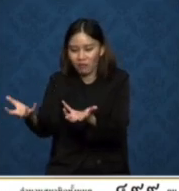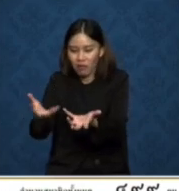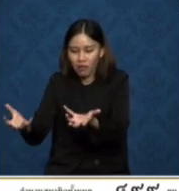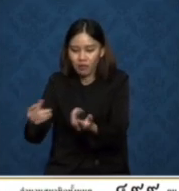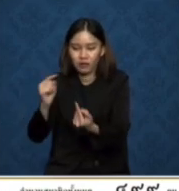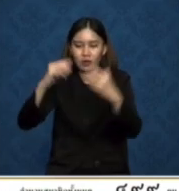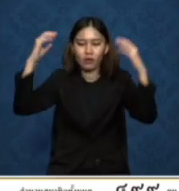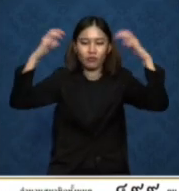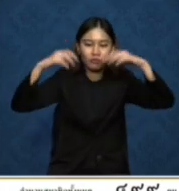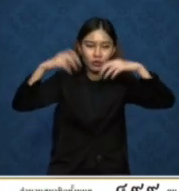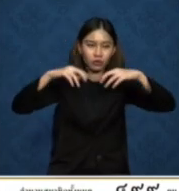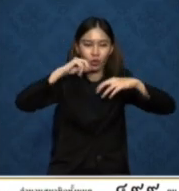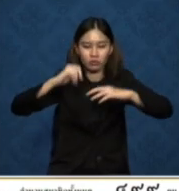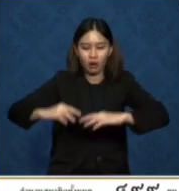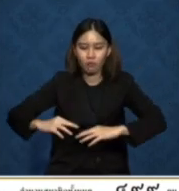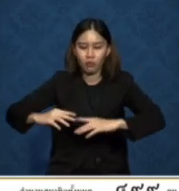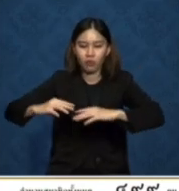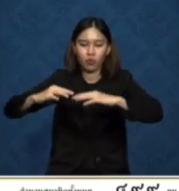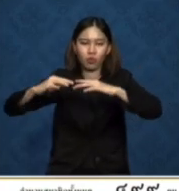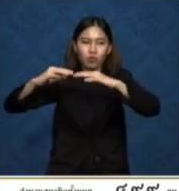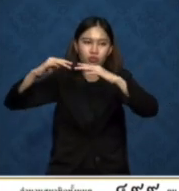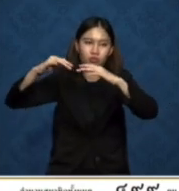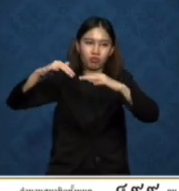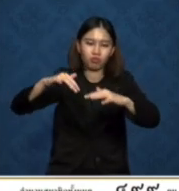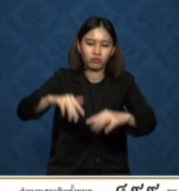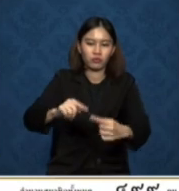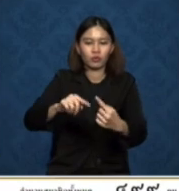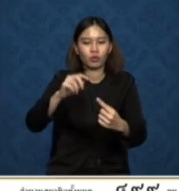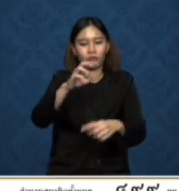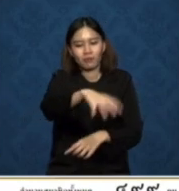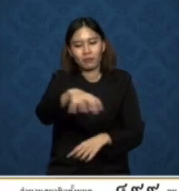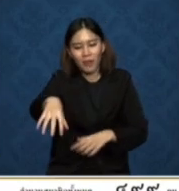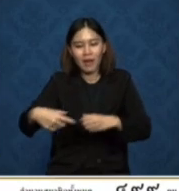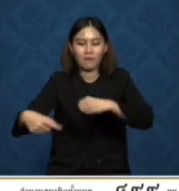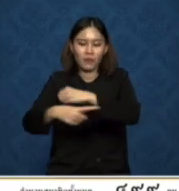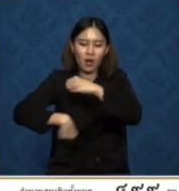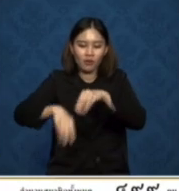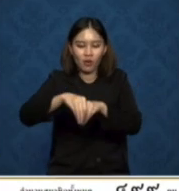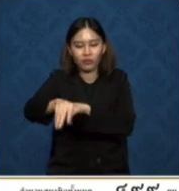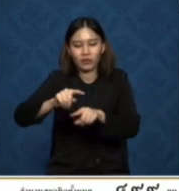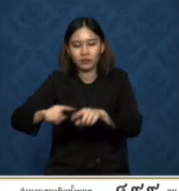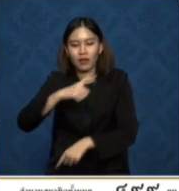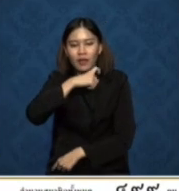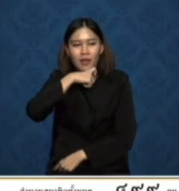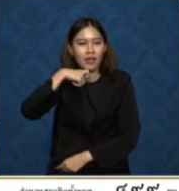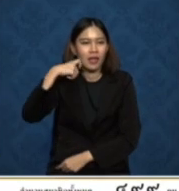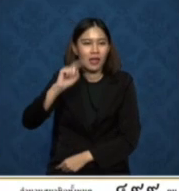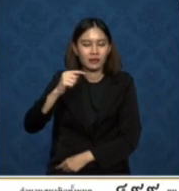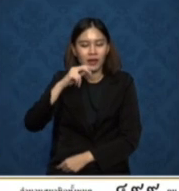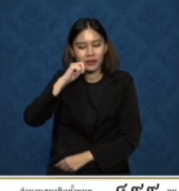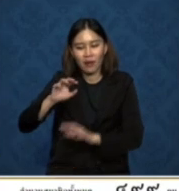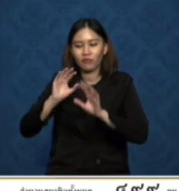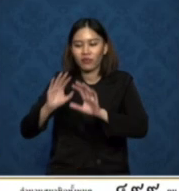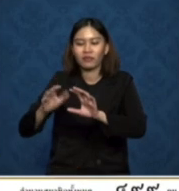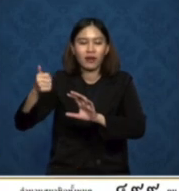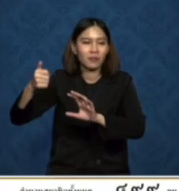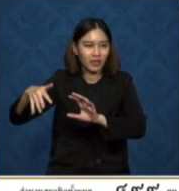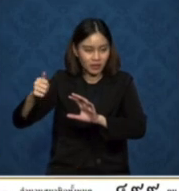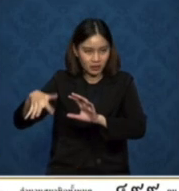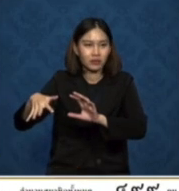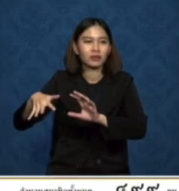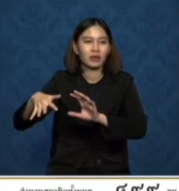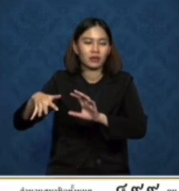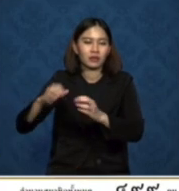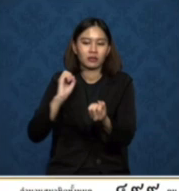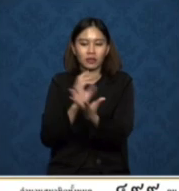นรด Jahren น้ำล้นออกจาก อ่างเกบน้ำมายังบ้านเรือนไ่นาส่นหนาแรงไม่สามารถกบเก็บน้ำได้ใช้